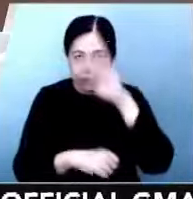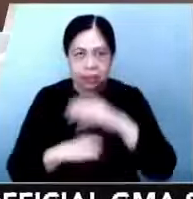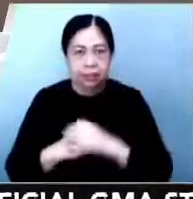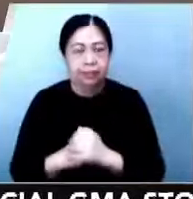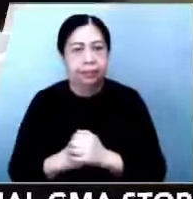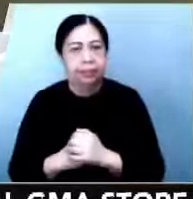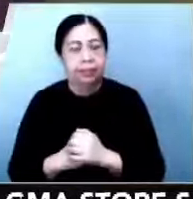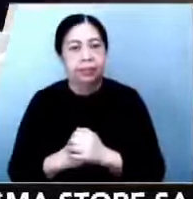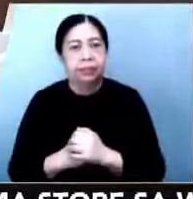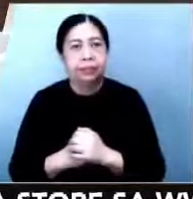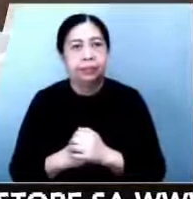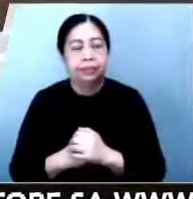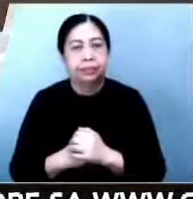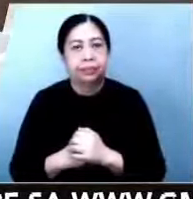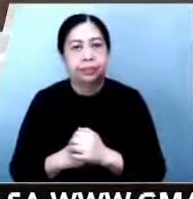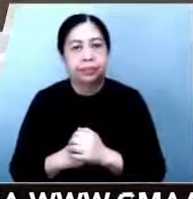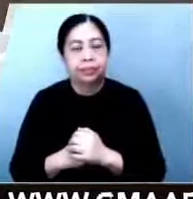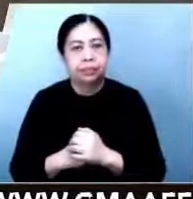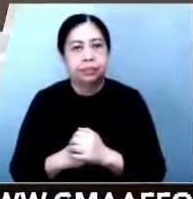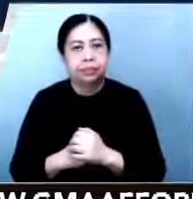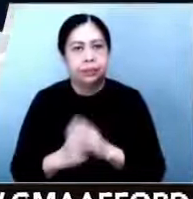Sige na.